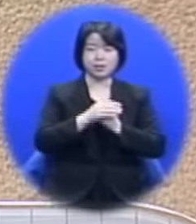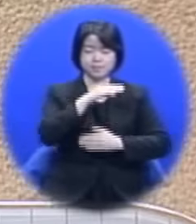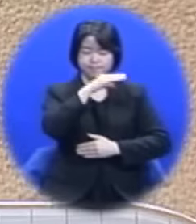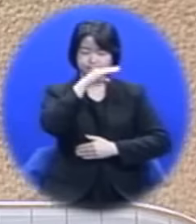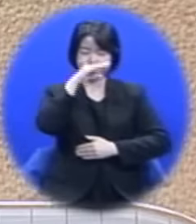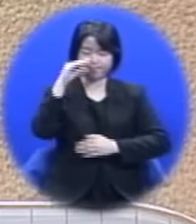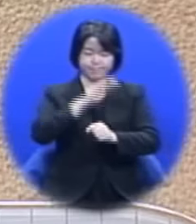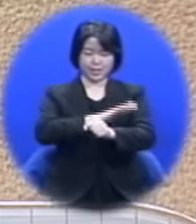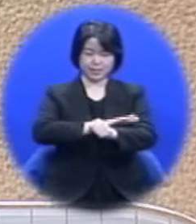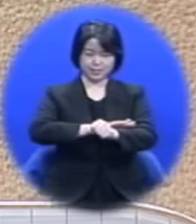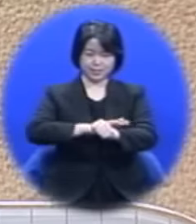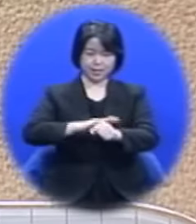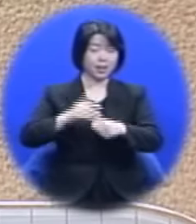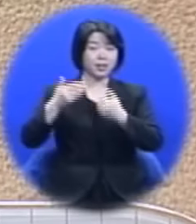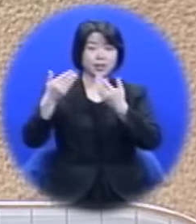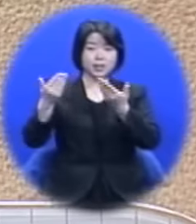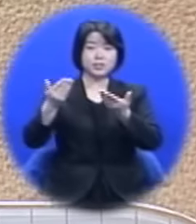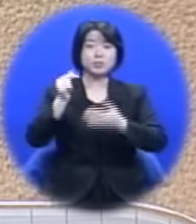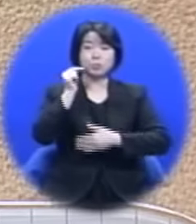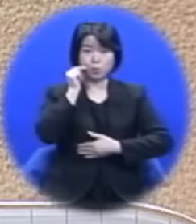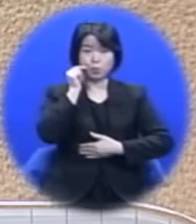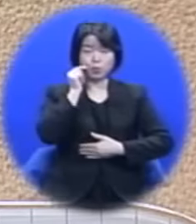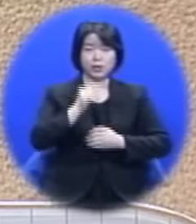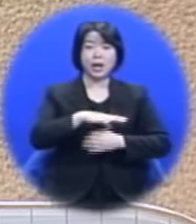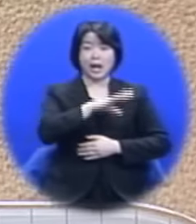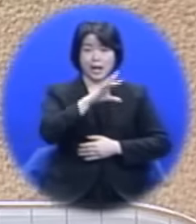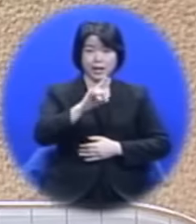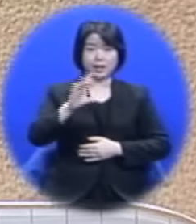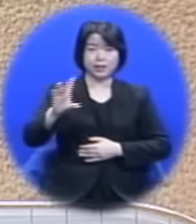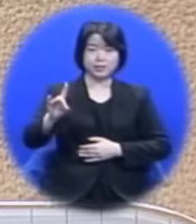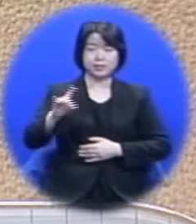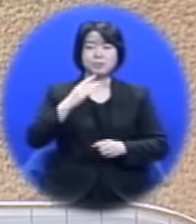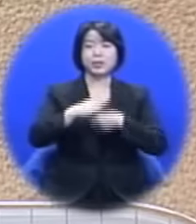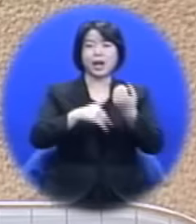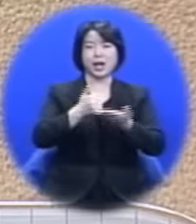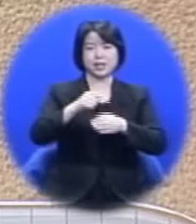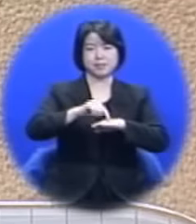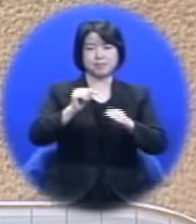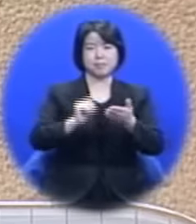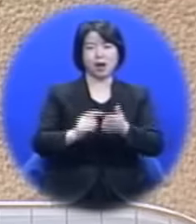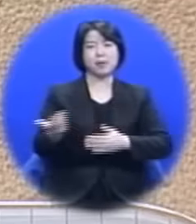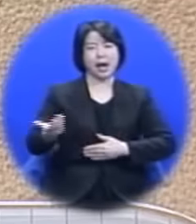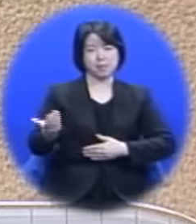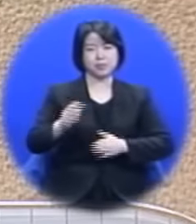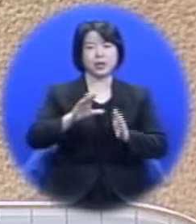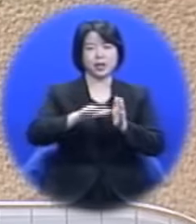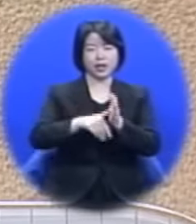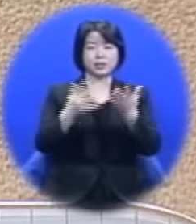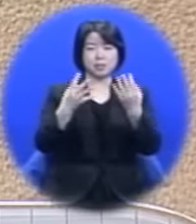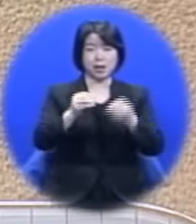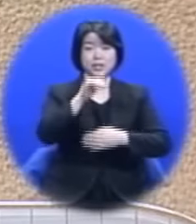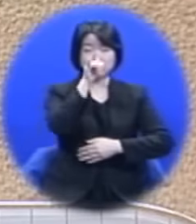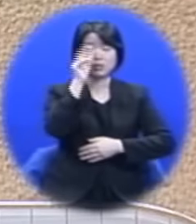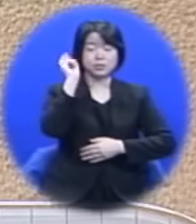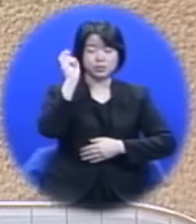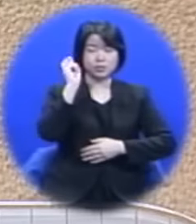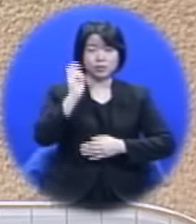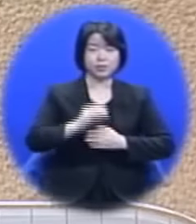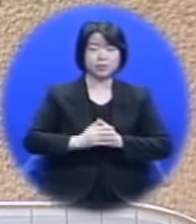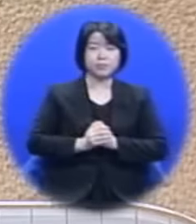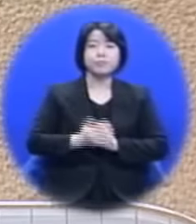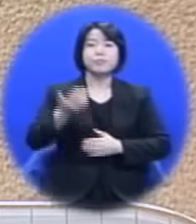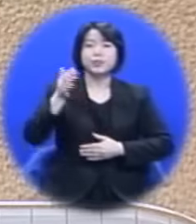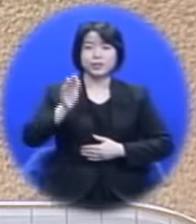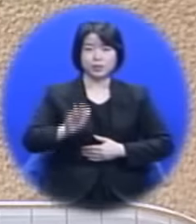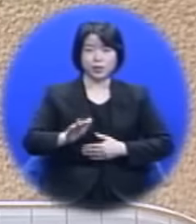잘하기만 하지 않았었지요 때때로는 하나님 마음 아프게 했던 일이 참 많았을 겁니다